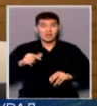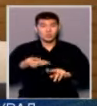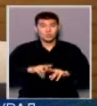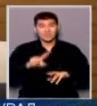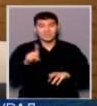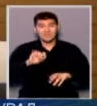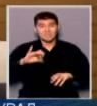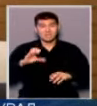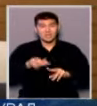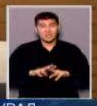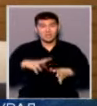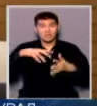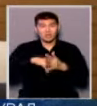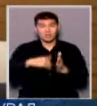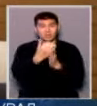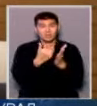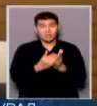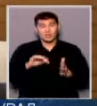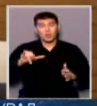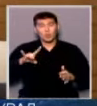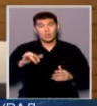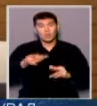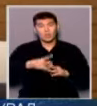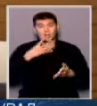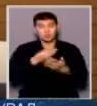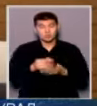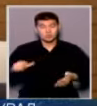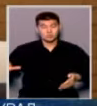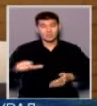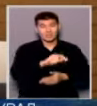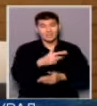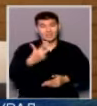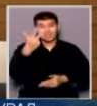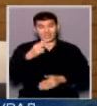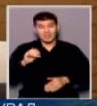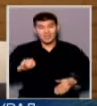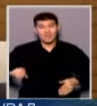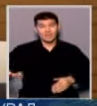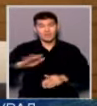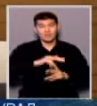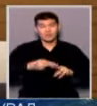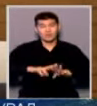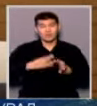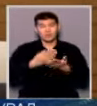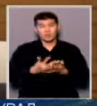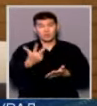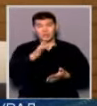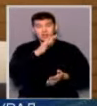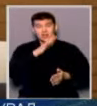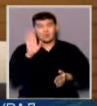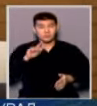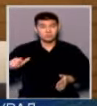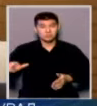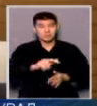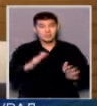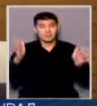и река Иртыш. Однако река Урал, которая по своей длине является третьей рекой в Европе и уже на протяжении 3 лет имеет водность в